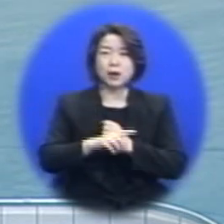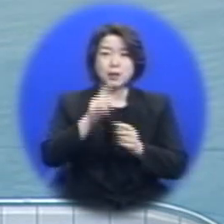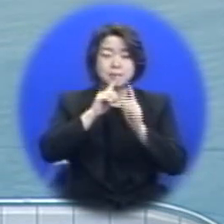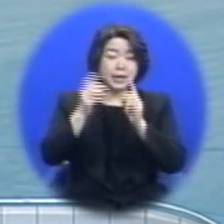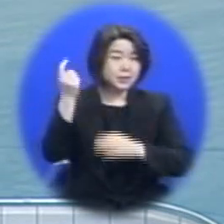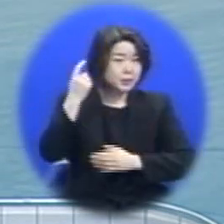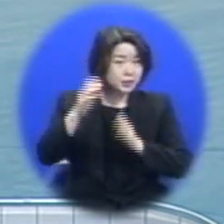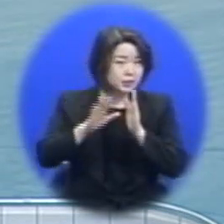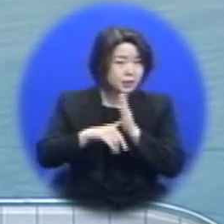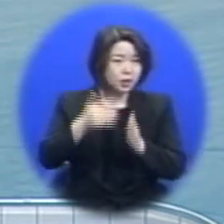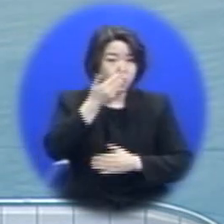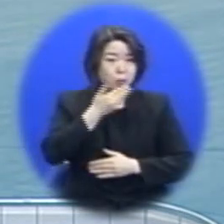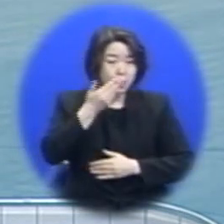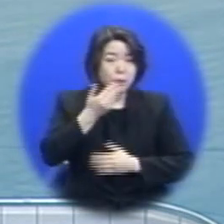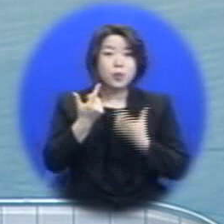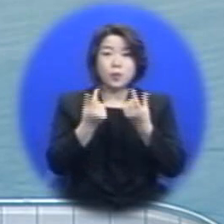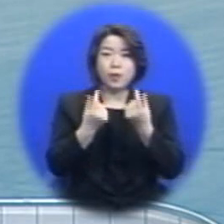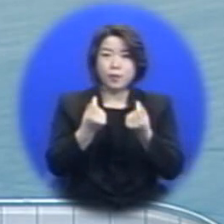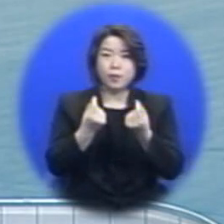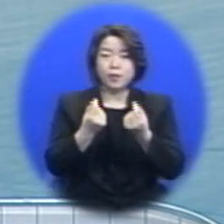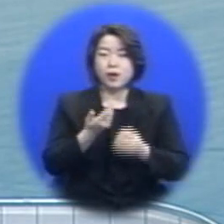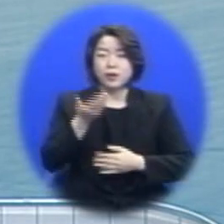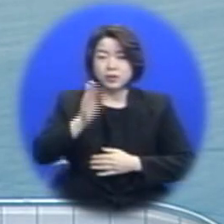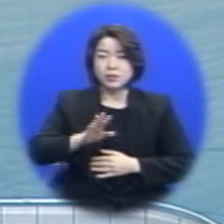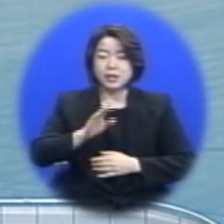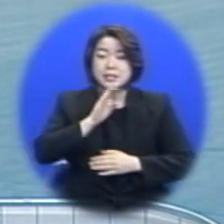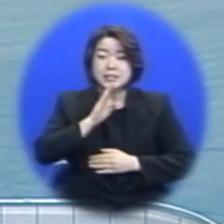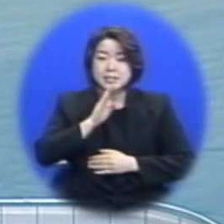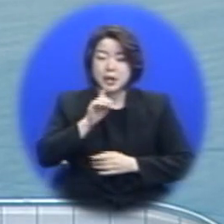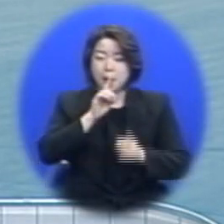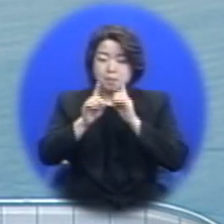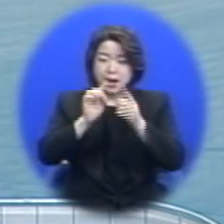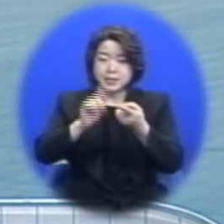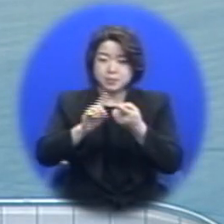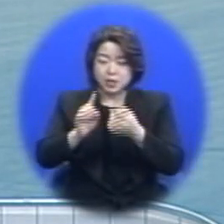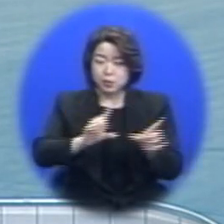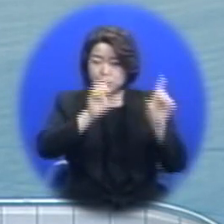같은데 실제로 그 말씀대로 살려고 하면 어렵다, 그런 뜻이죠.